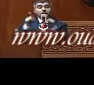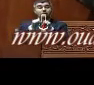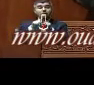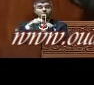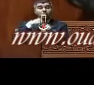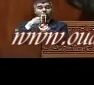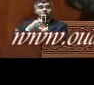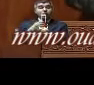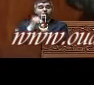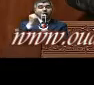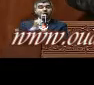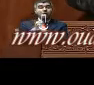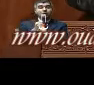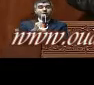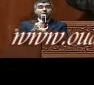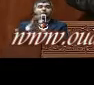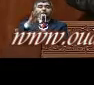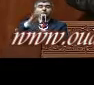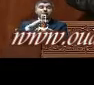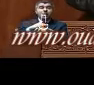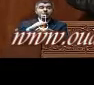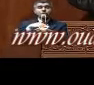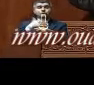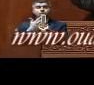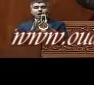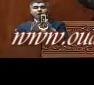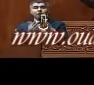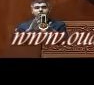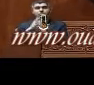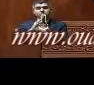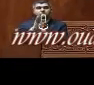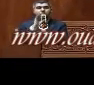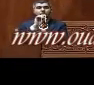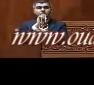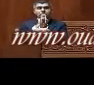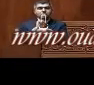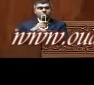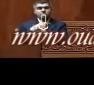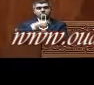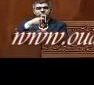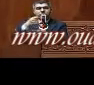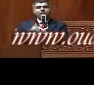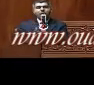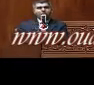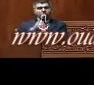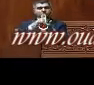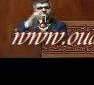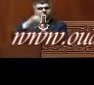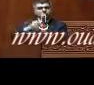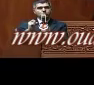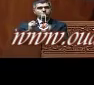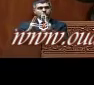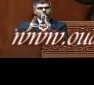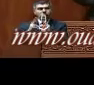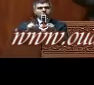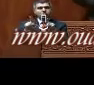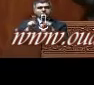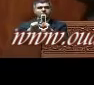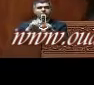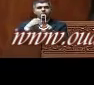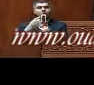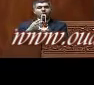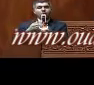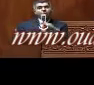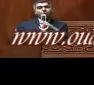بالتعويض عن فقدان الشغل 500 مليون درهم، حتى هذا 10 سنوات هو كيتسنى 500 مليون درهم باش الانسان الا خرج من الخدمه